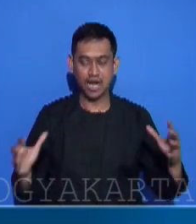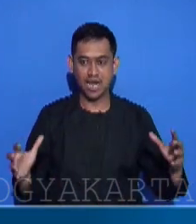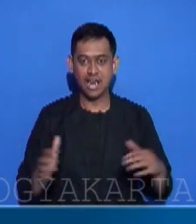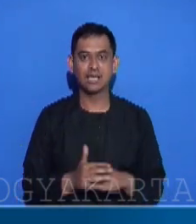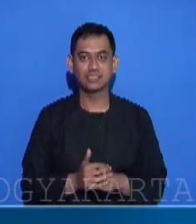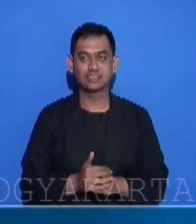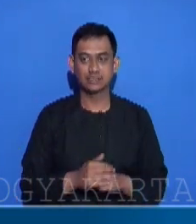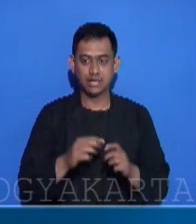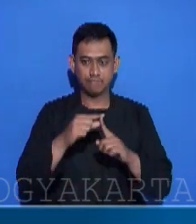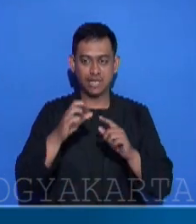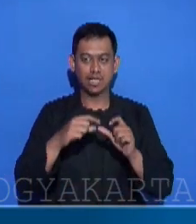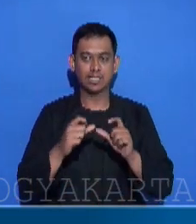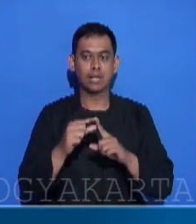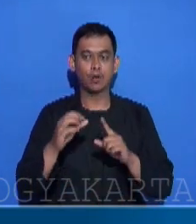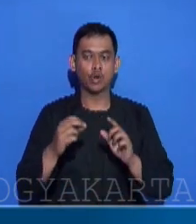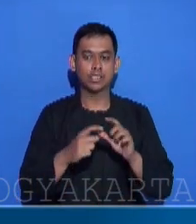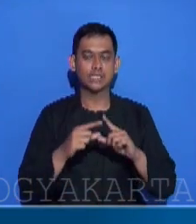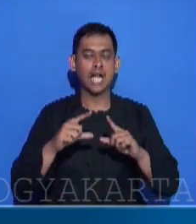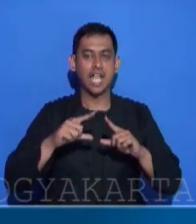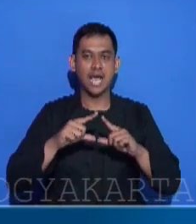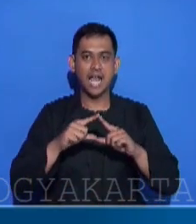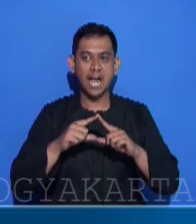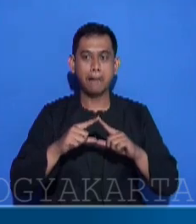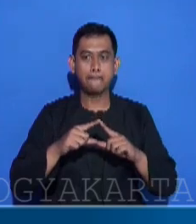Porda di Popda maupun kejuaraan-kejuaraan